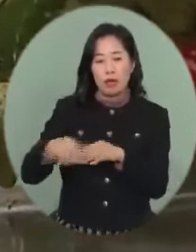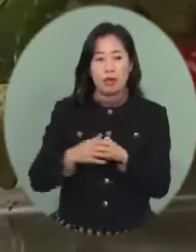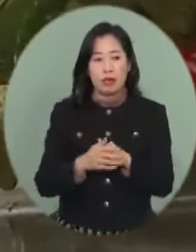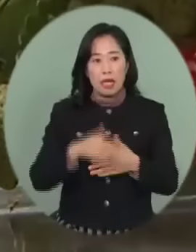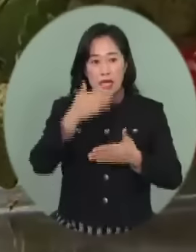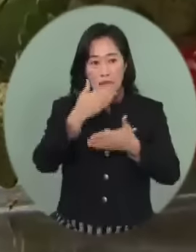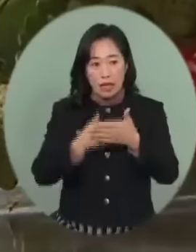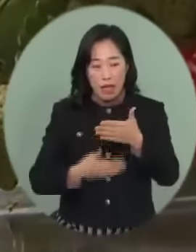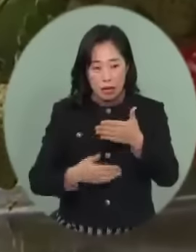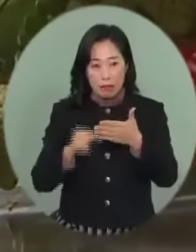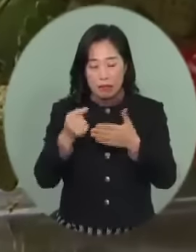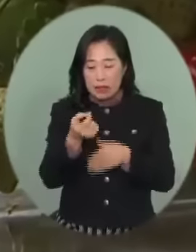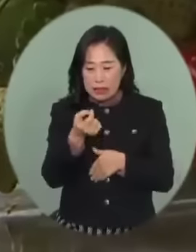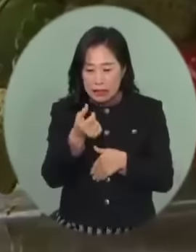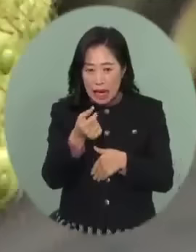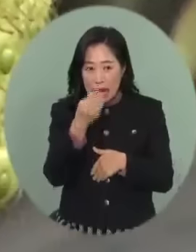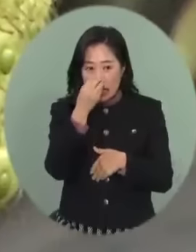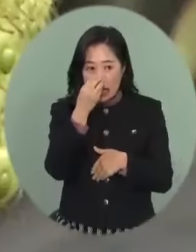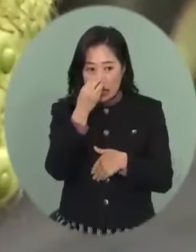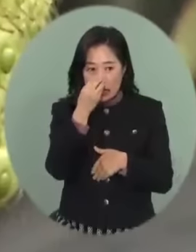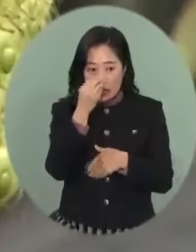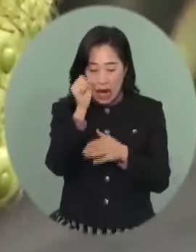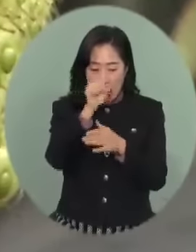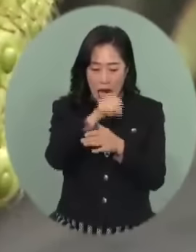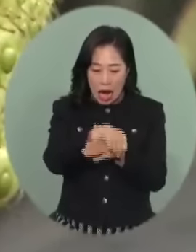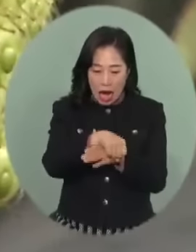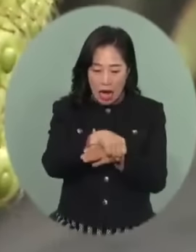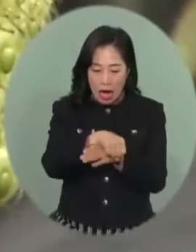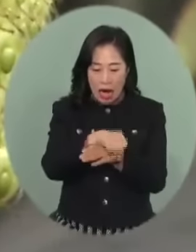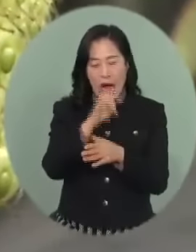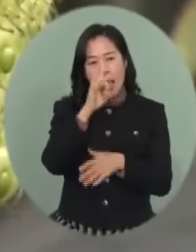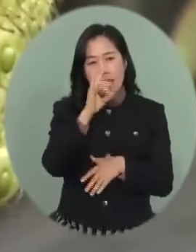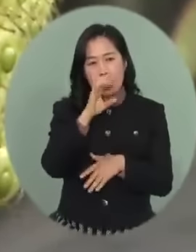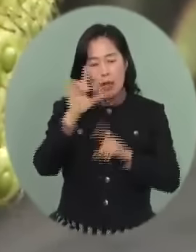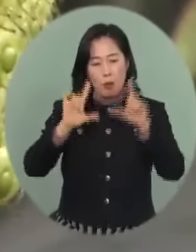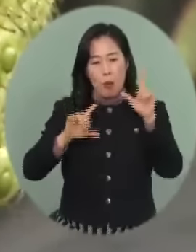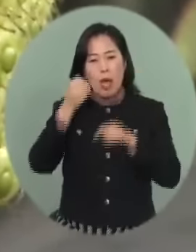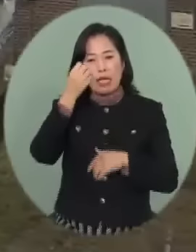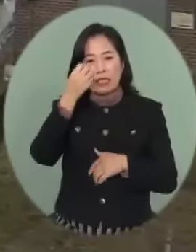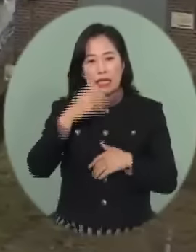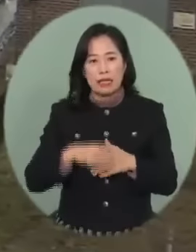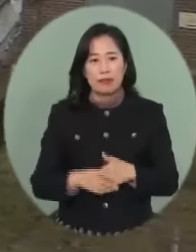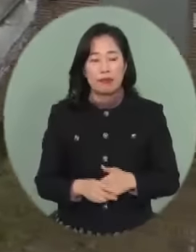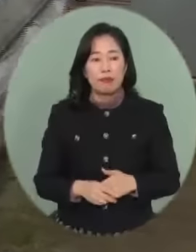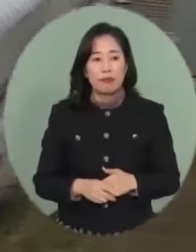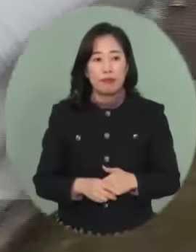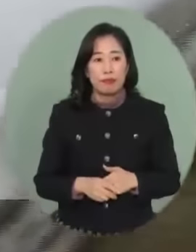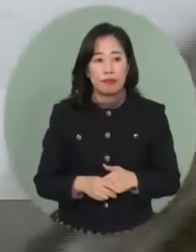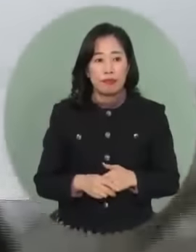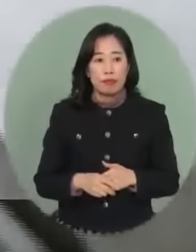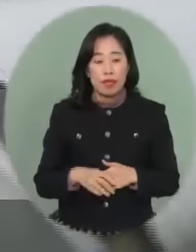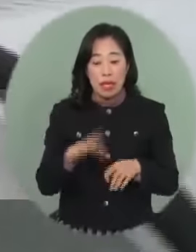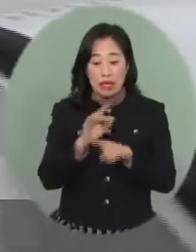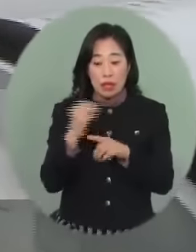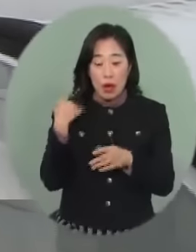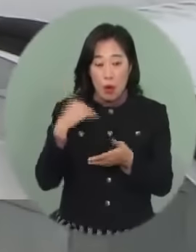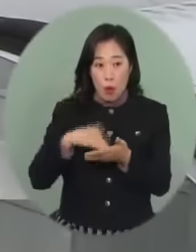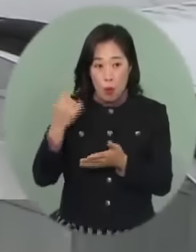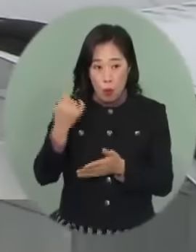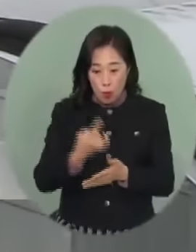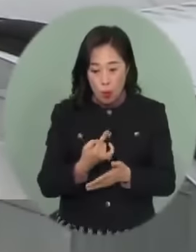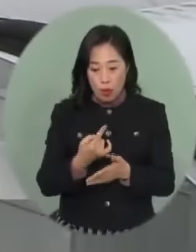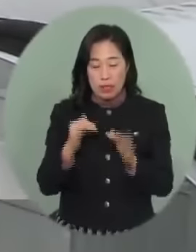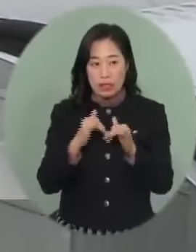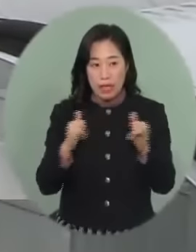남은 어린 딸기도 수정이 제대로 되지 않아 모양 등 상태가 좋지 않습니다. 귀농 3년 차 기운범